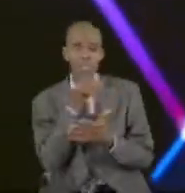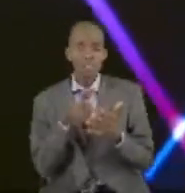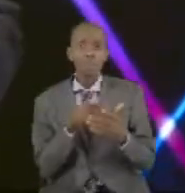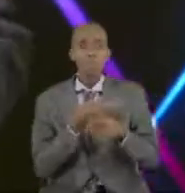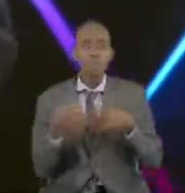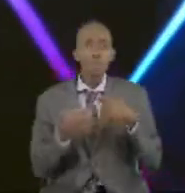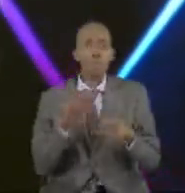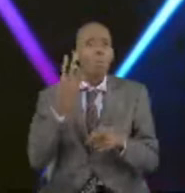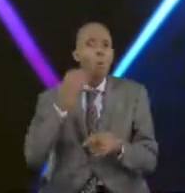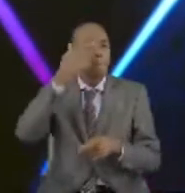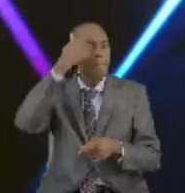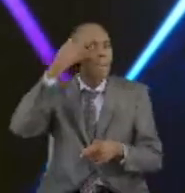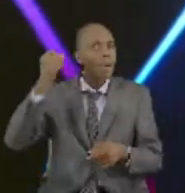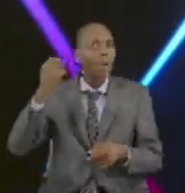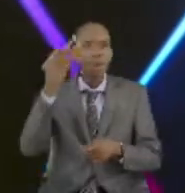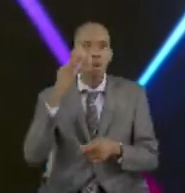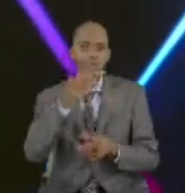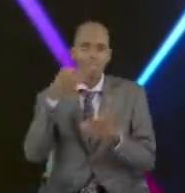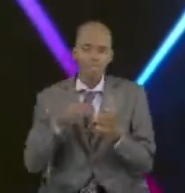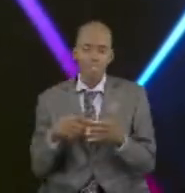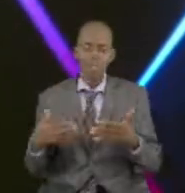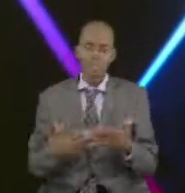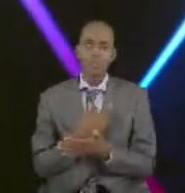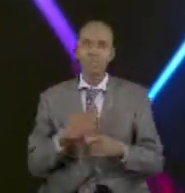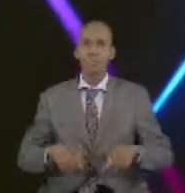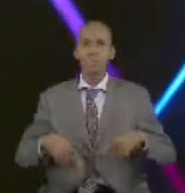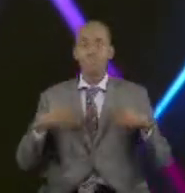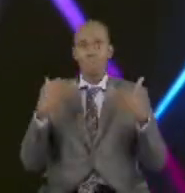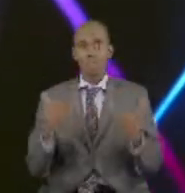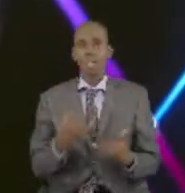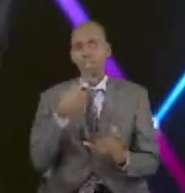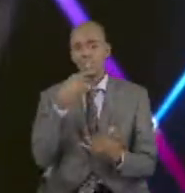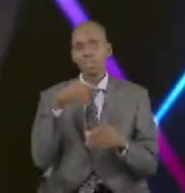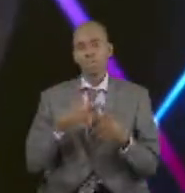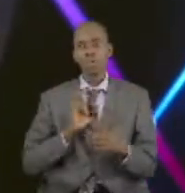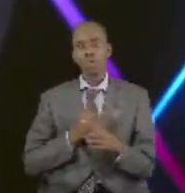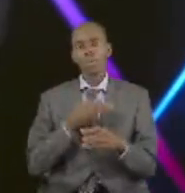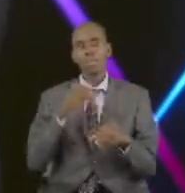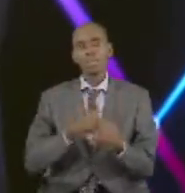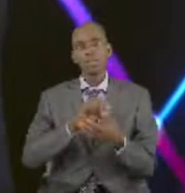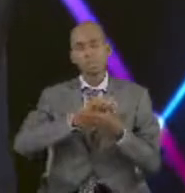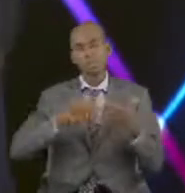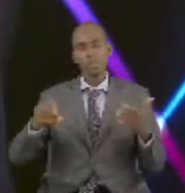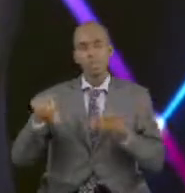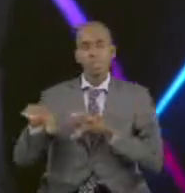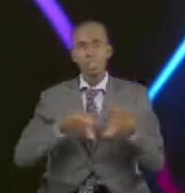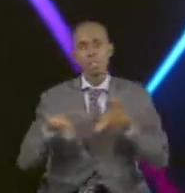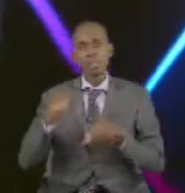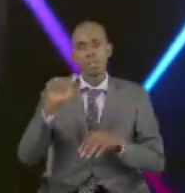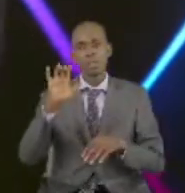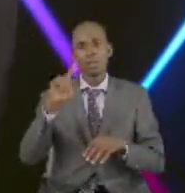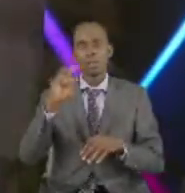est intervenu à cause de cette nouvelle vie maintenant et le dire dans le verset 21 actes des apôtres